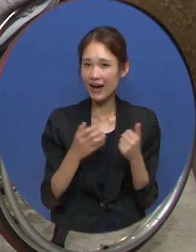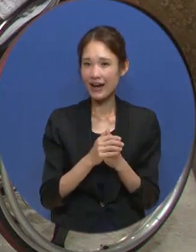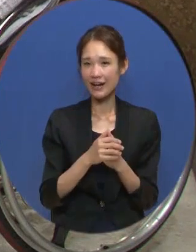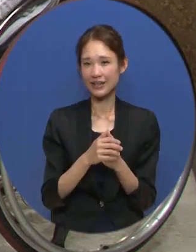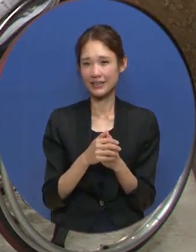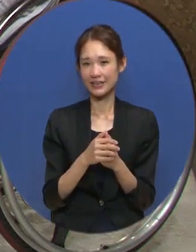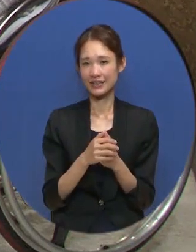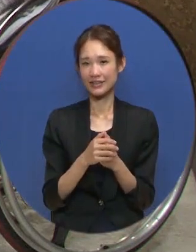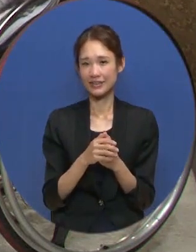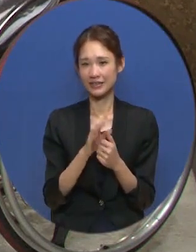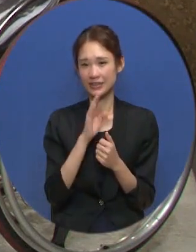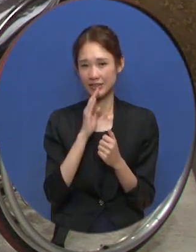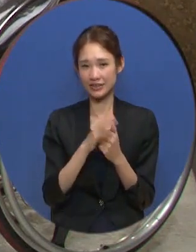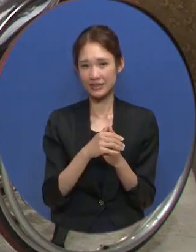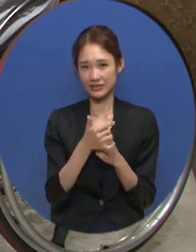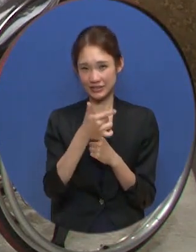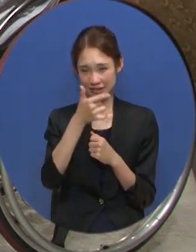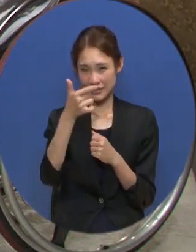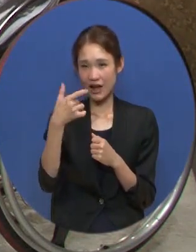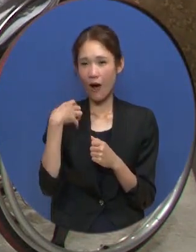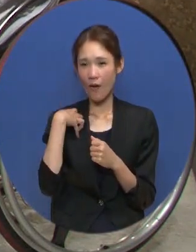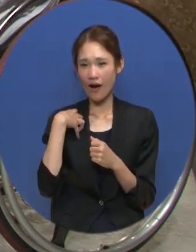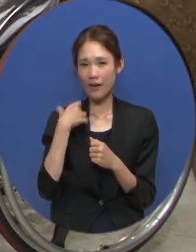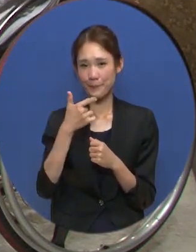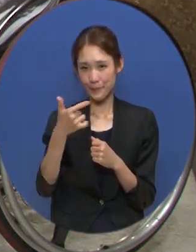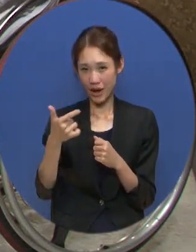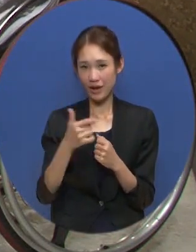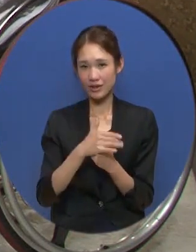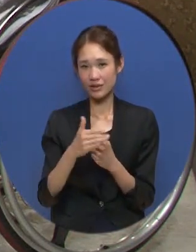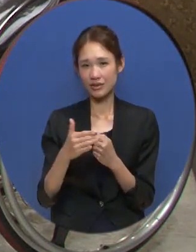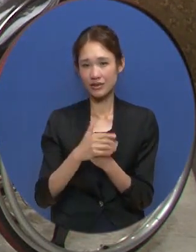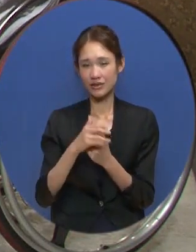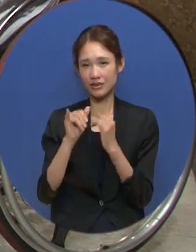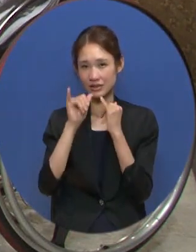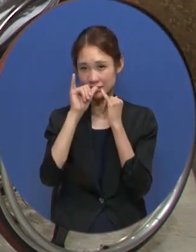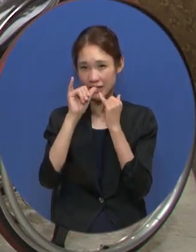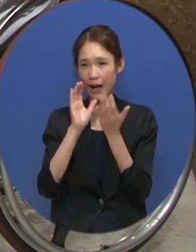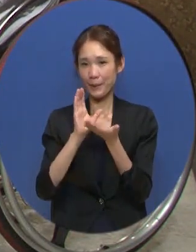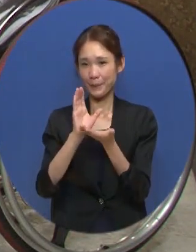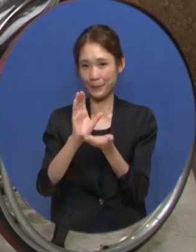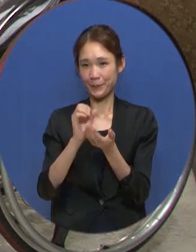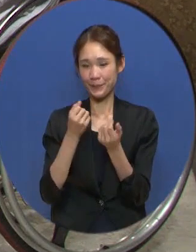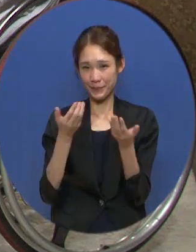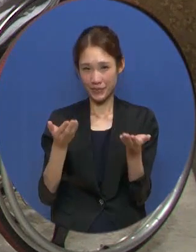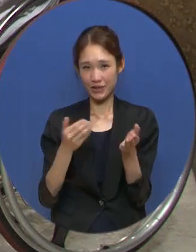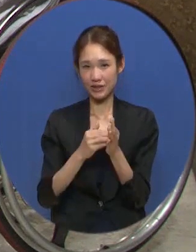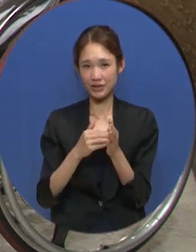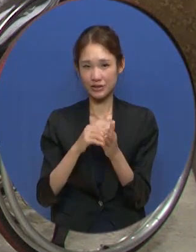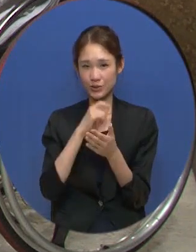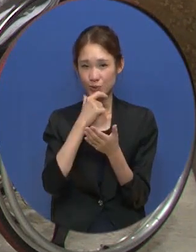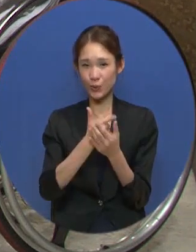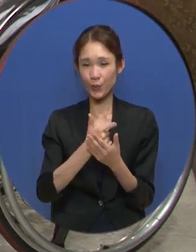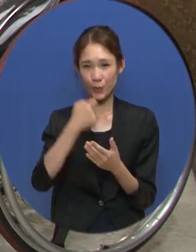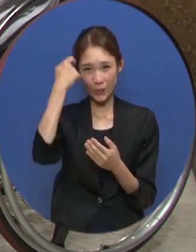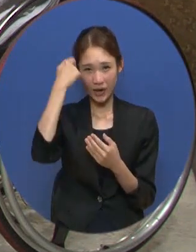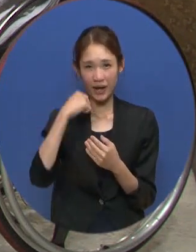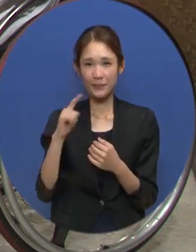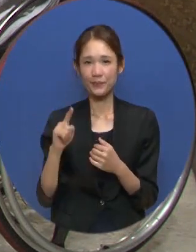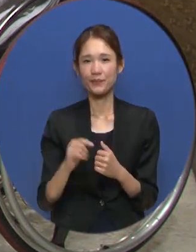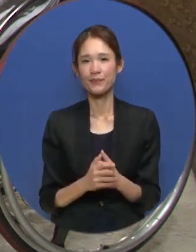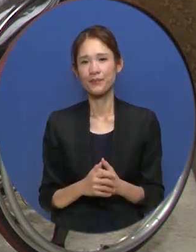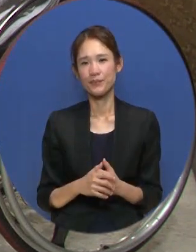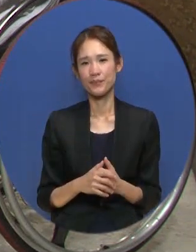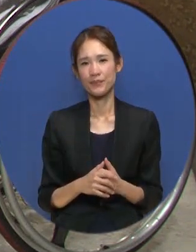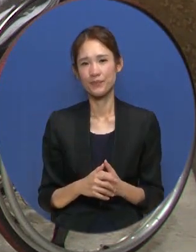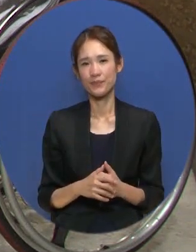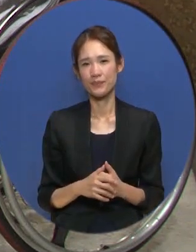이게 정말 큰 역할을 해주셨기 때문에 받을 수 있는 표창이 아닐까 싶은데 소감이 어떠셨나요?